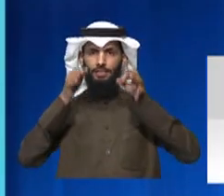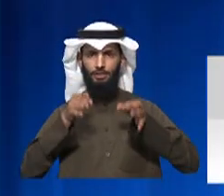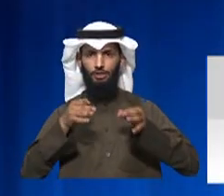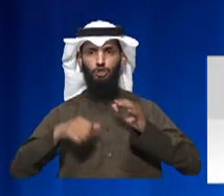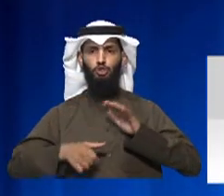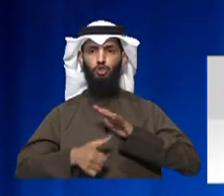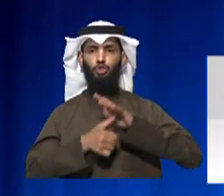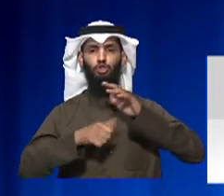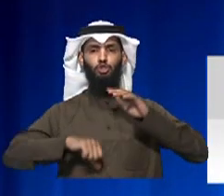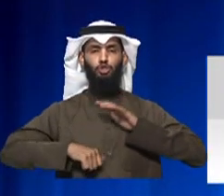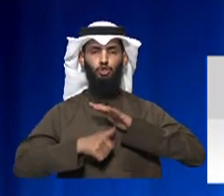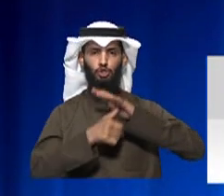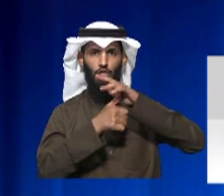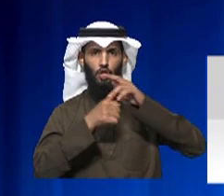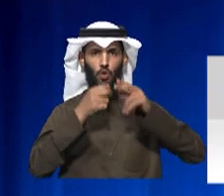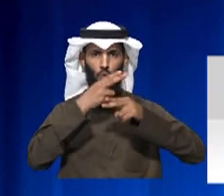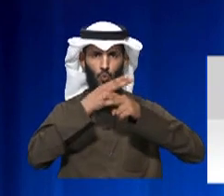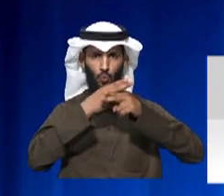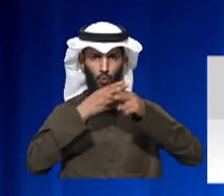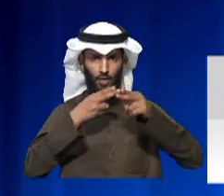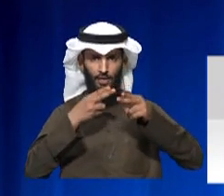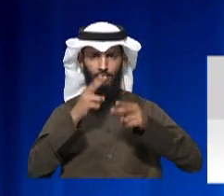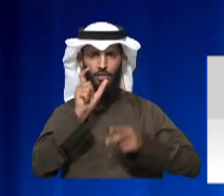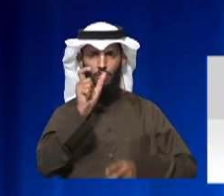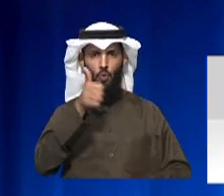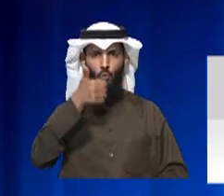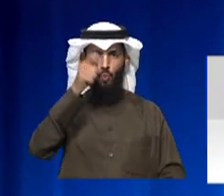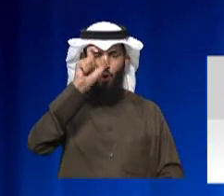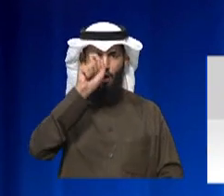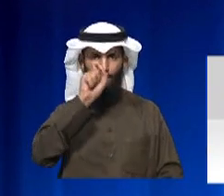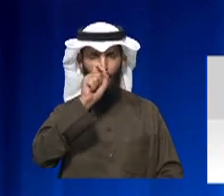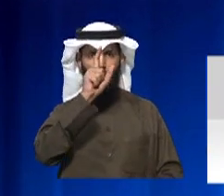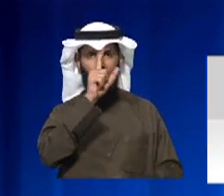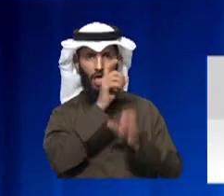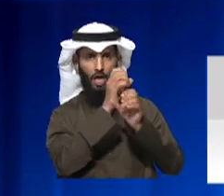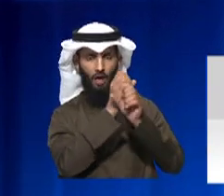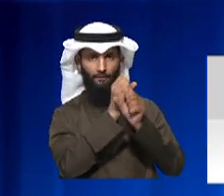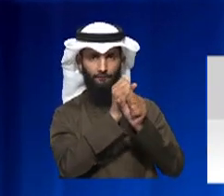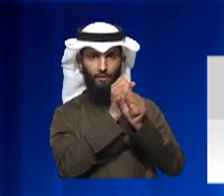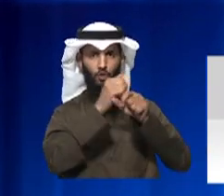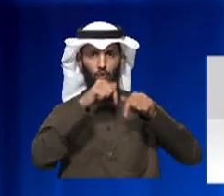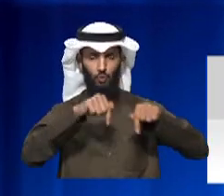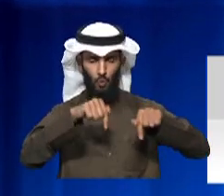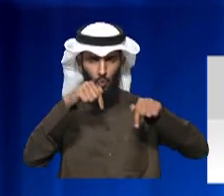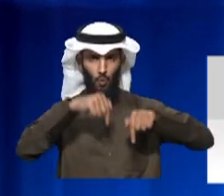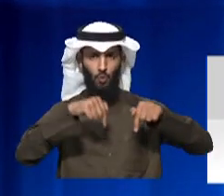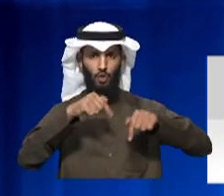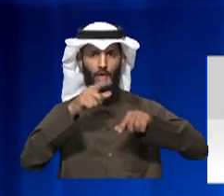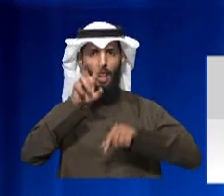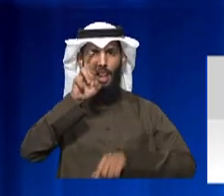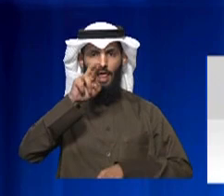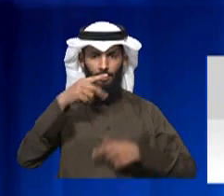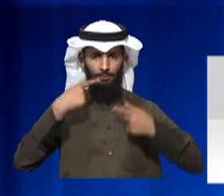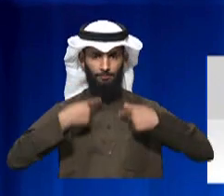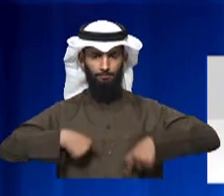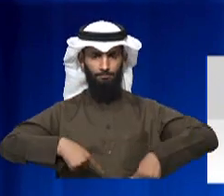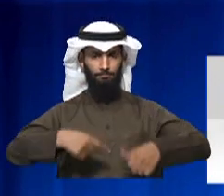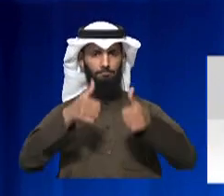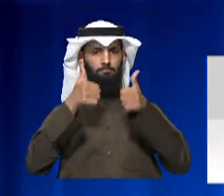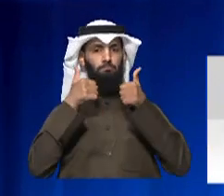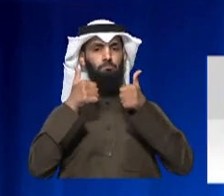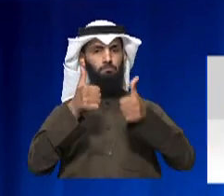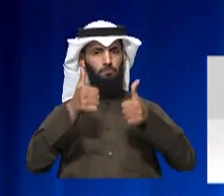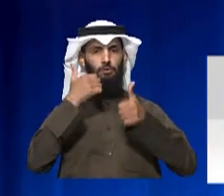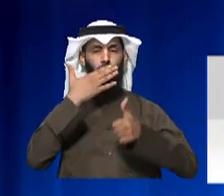امير البلاد الشيخ نواف الاحمد الجابر الصباح حفظه الله ورعاه اليوم الاحد لا تزال بفضل من الله عز